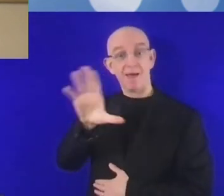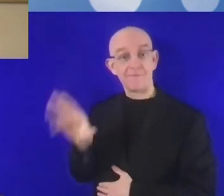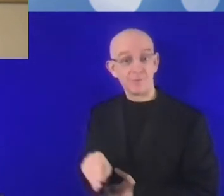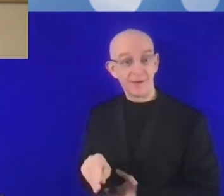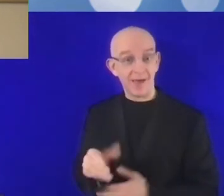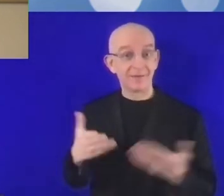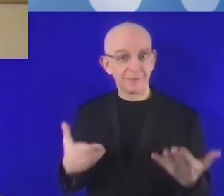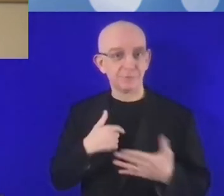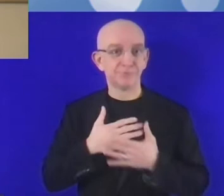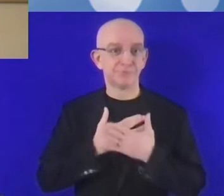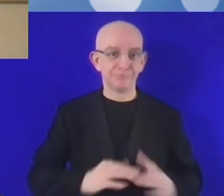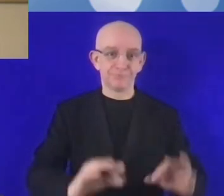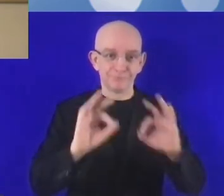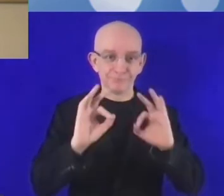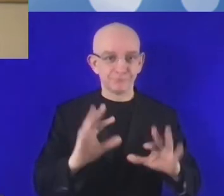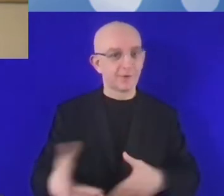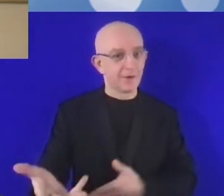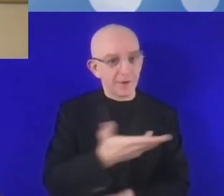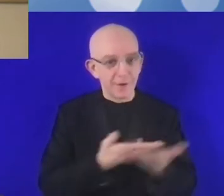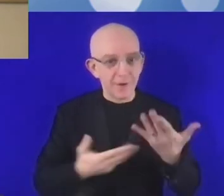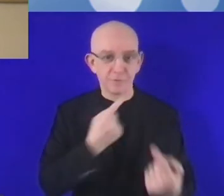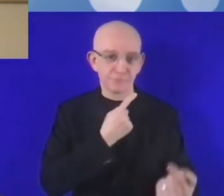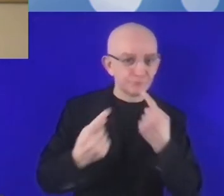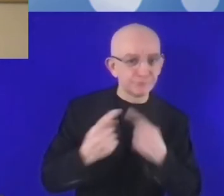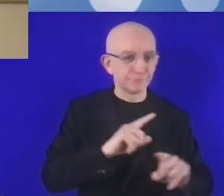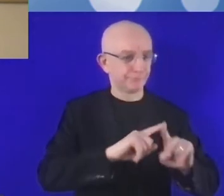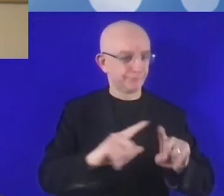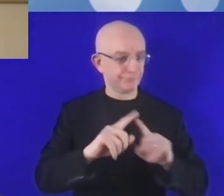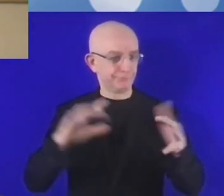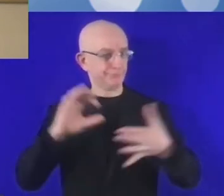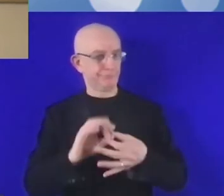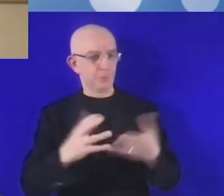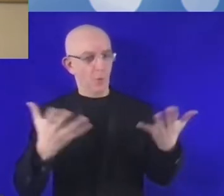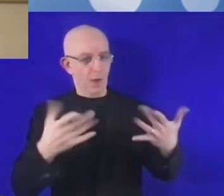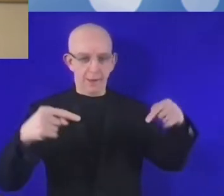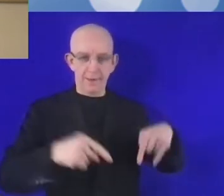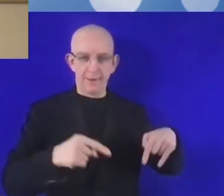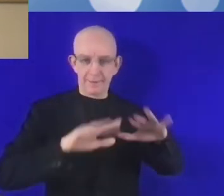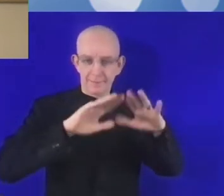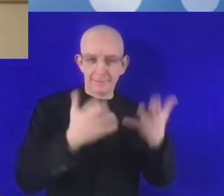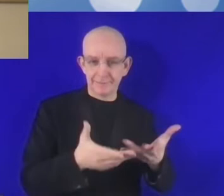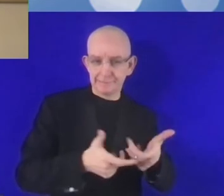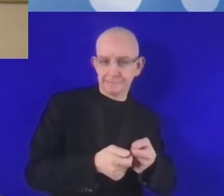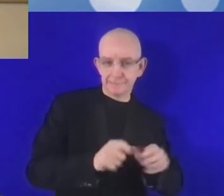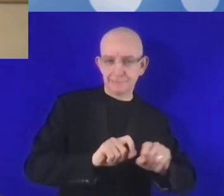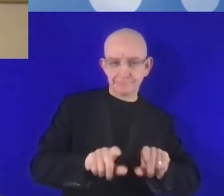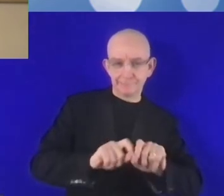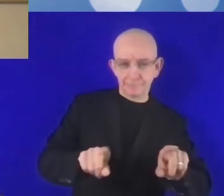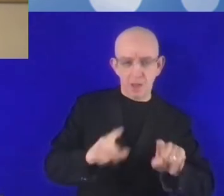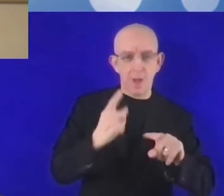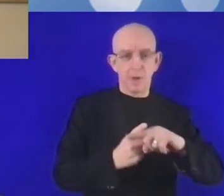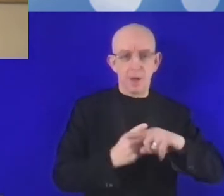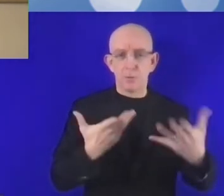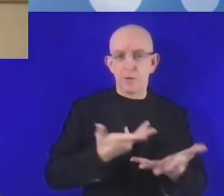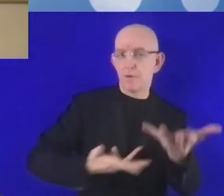et vous souhaiter des débats fructueux au sujet d'Internet et des libertés des